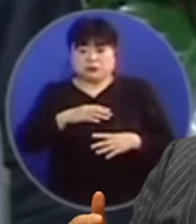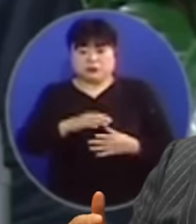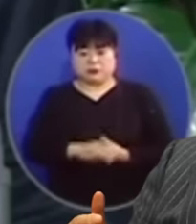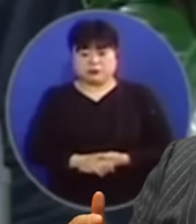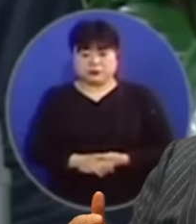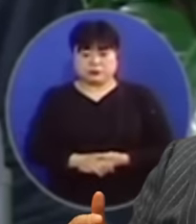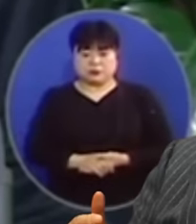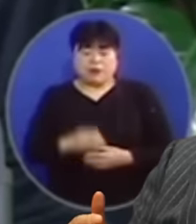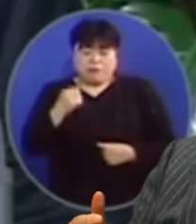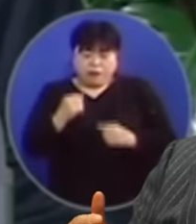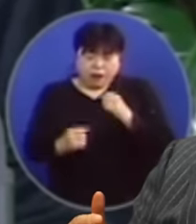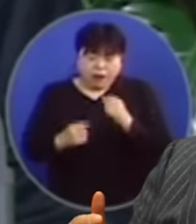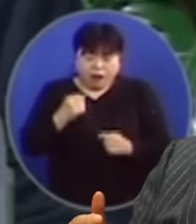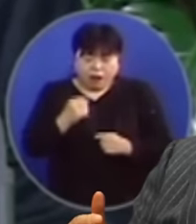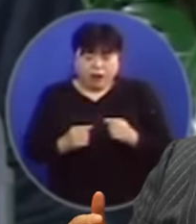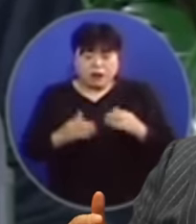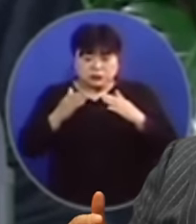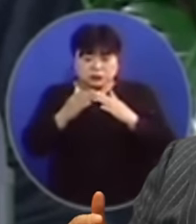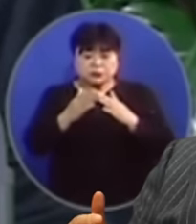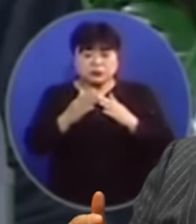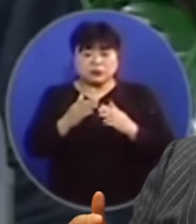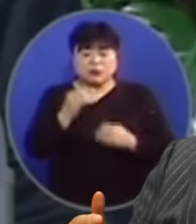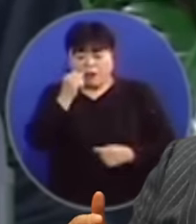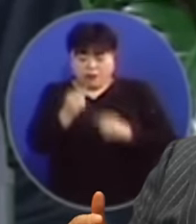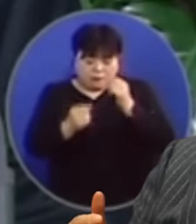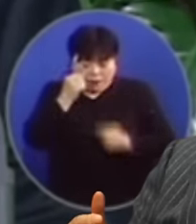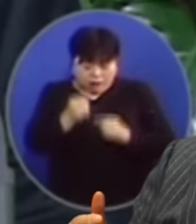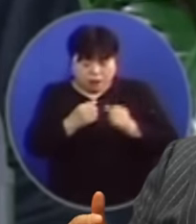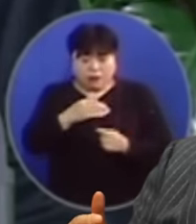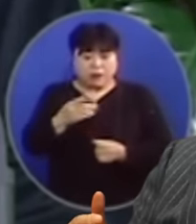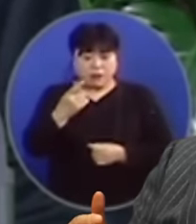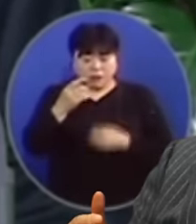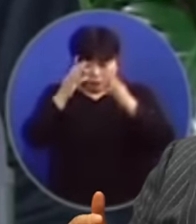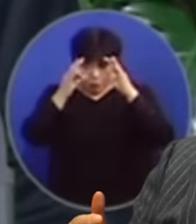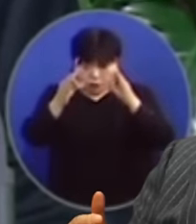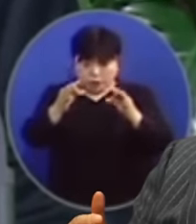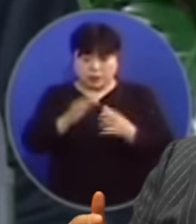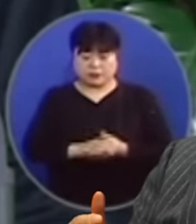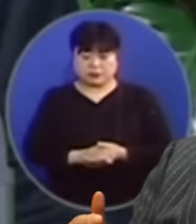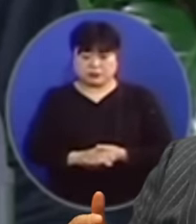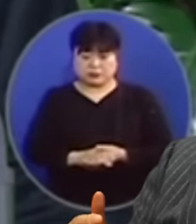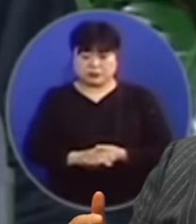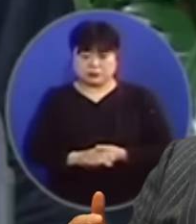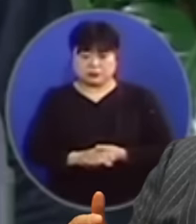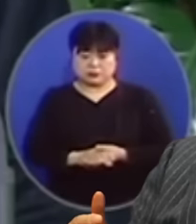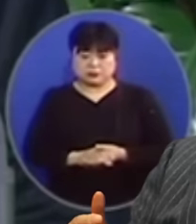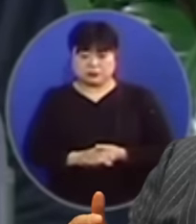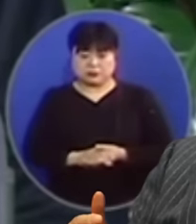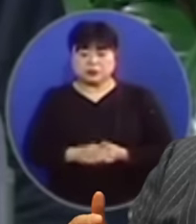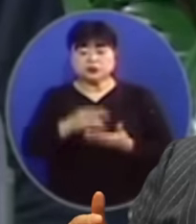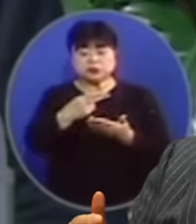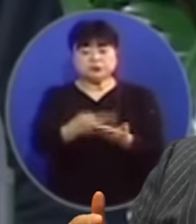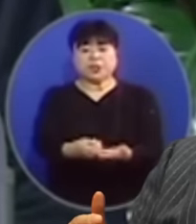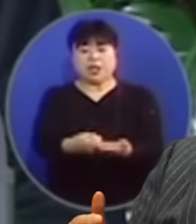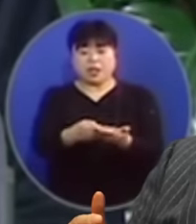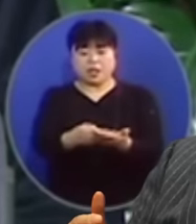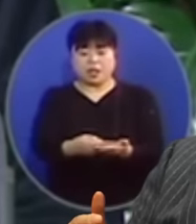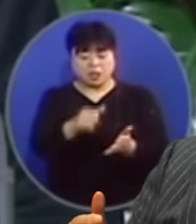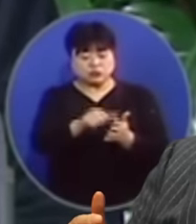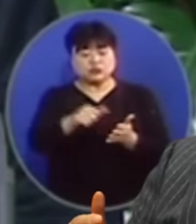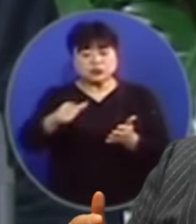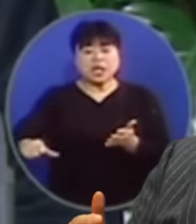그래서 흘레벌떡 집으로 달려갔습니다. 가서 보니까 내 침대에